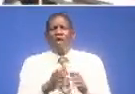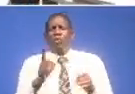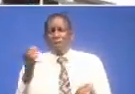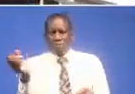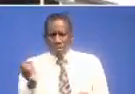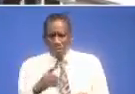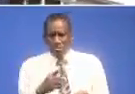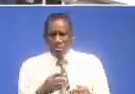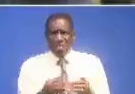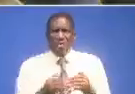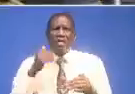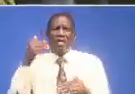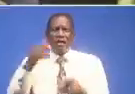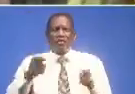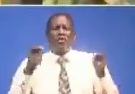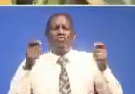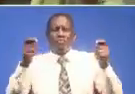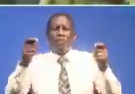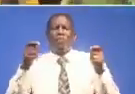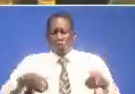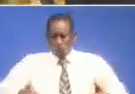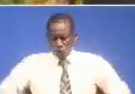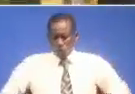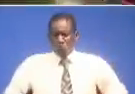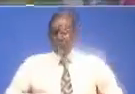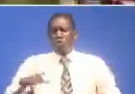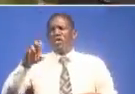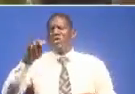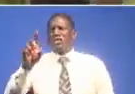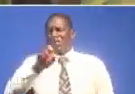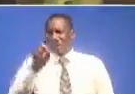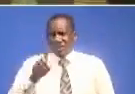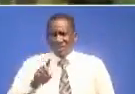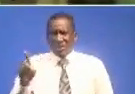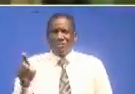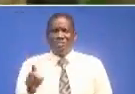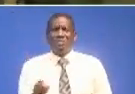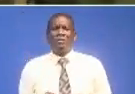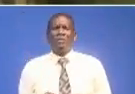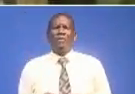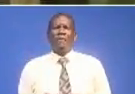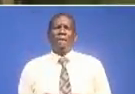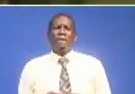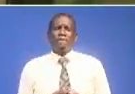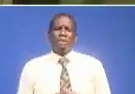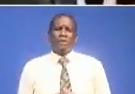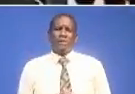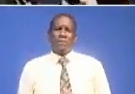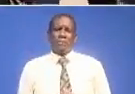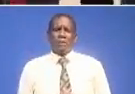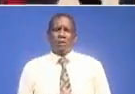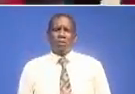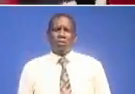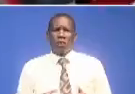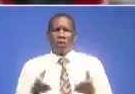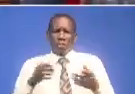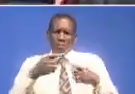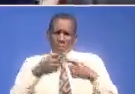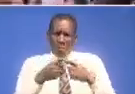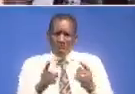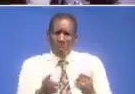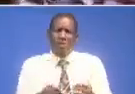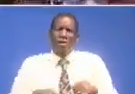mwezi mmoja baada ya maandamano ya vijana wa kizazi cha Gen Z kuchukua mapumziko.